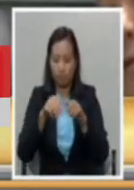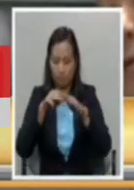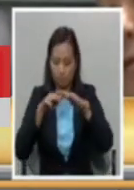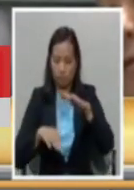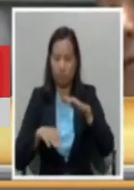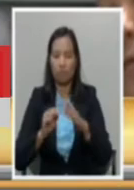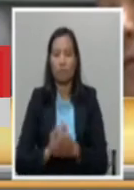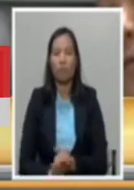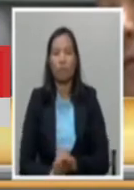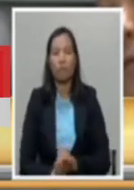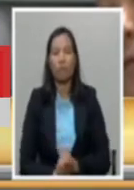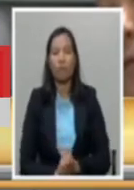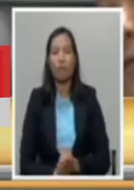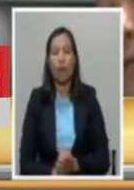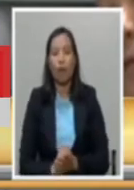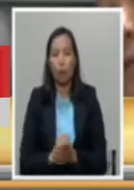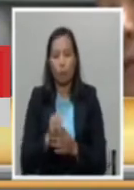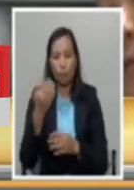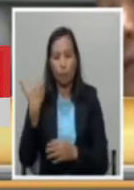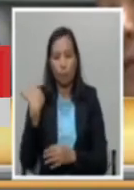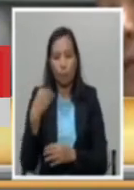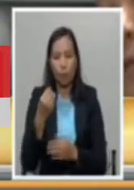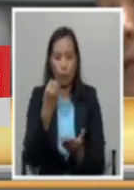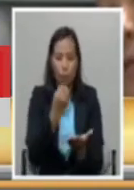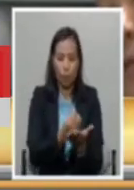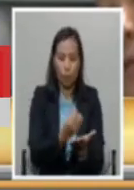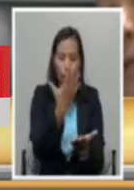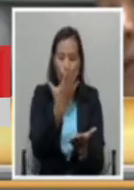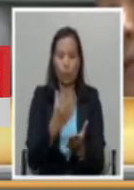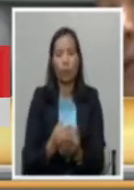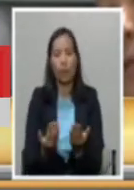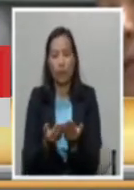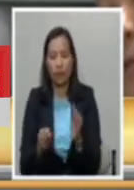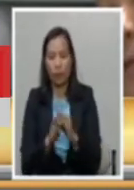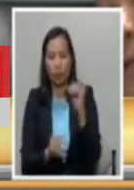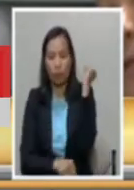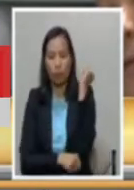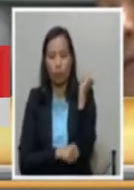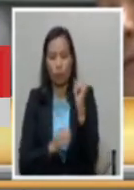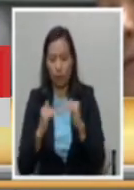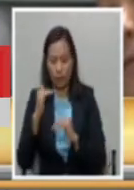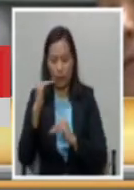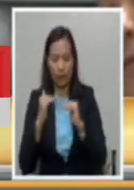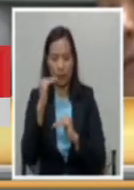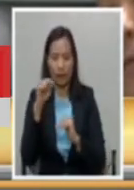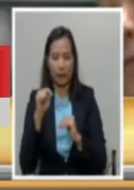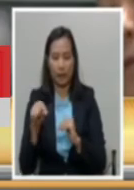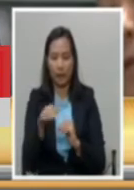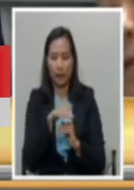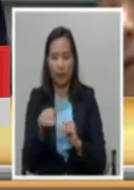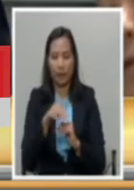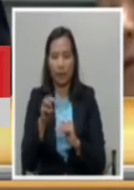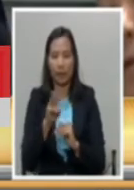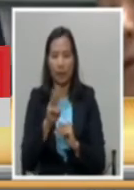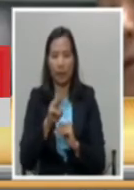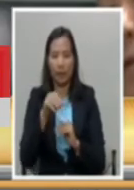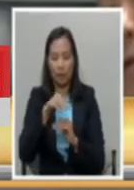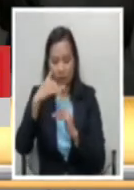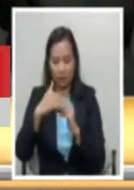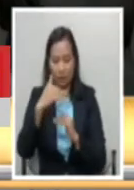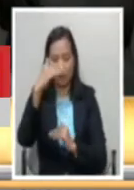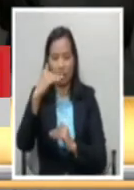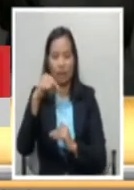ประธานครับนั่นคือช่องว่างระหว่างคนรวยกับคนจนมันมีมากขึ้นปัญหาของประเทศที่ขณะนี้ที่ผมมีความเป็นห่